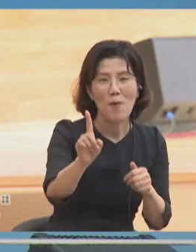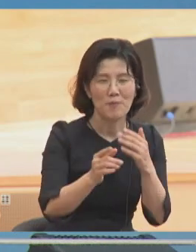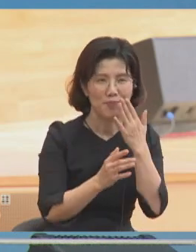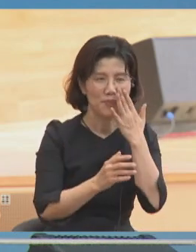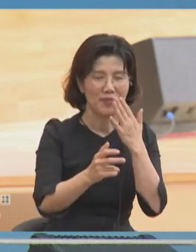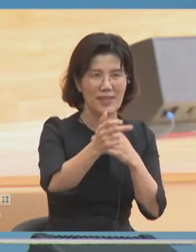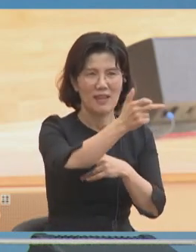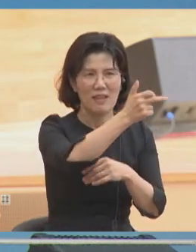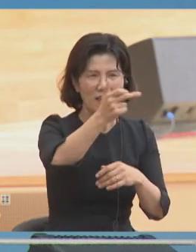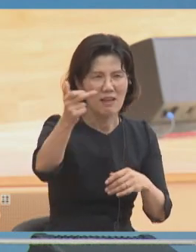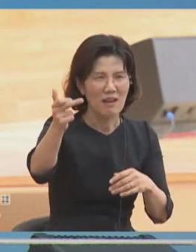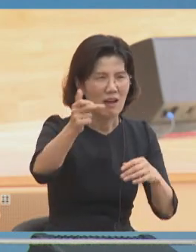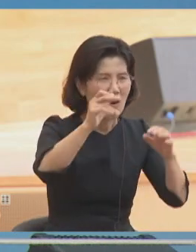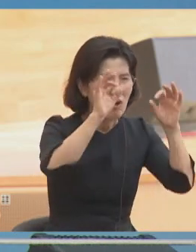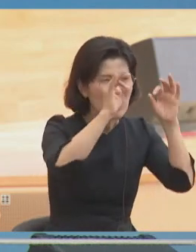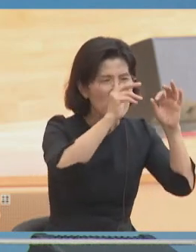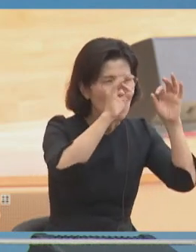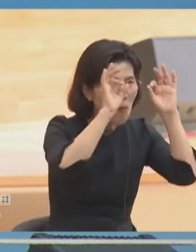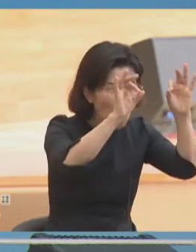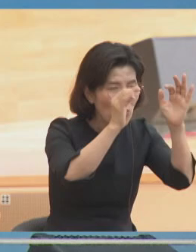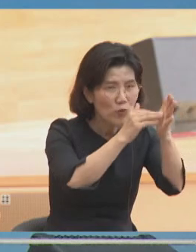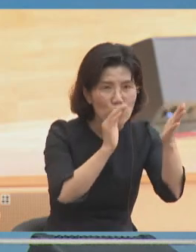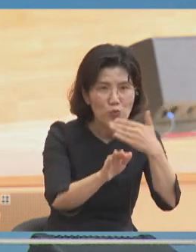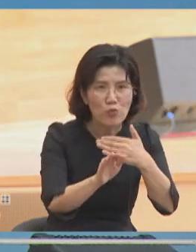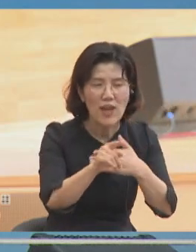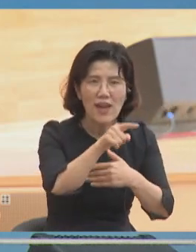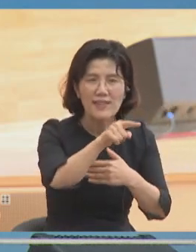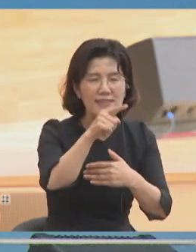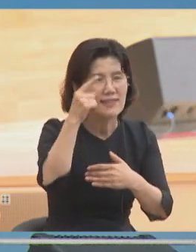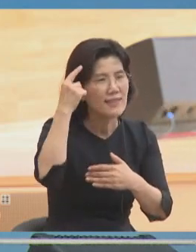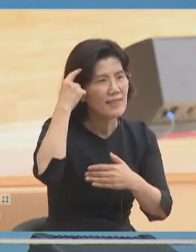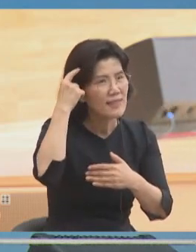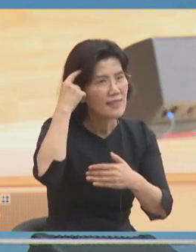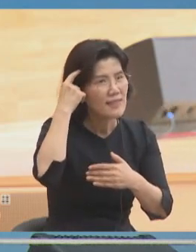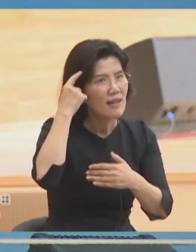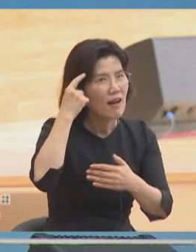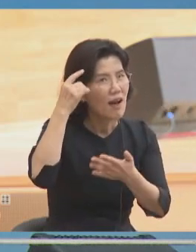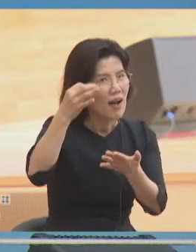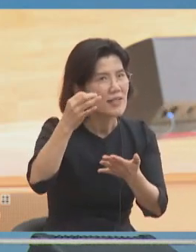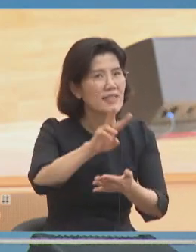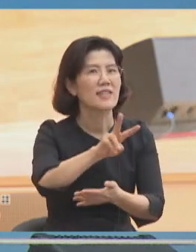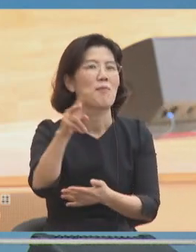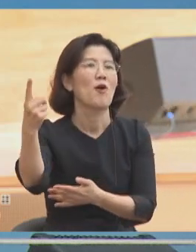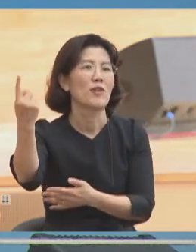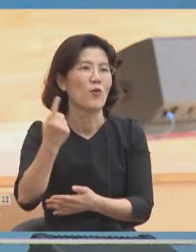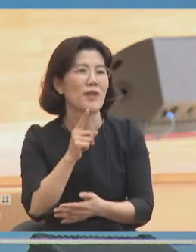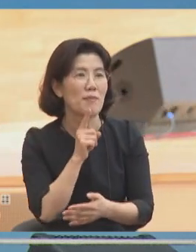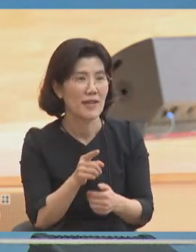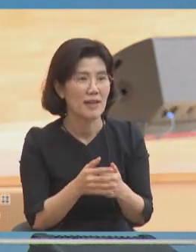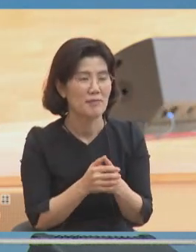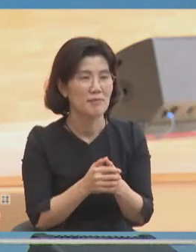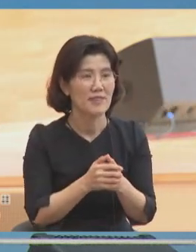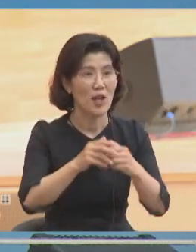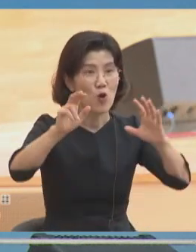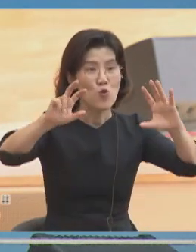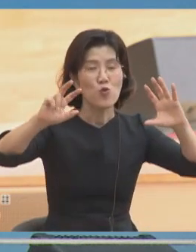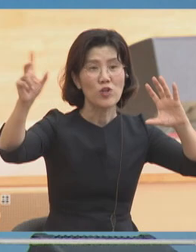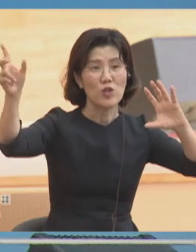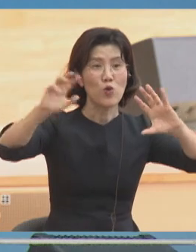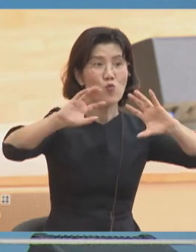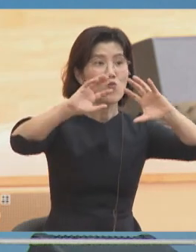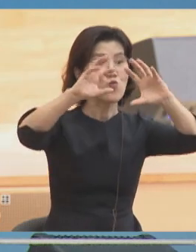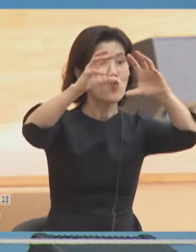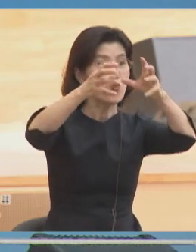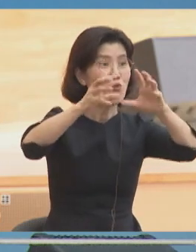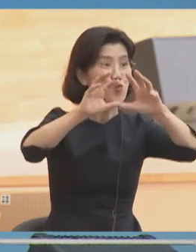거대한 무언가를 보고 난 후에 그 가치간의 변화를 뜻하는 말입니다 여러분 우주 비행사들이 특별히